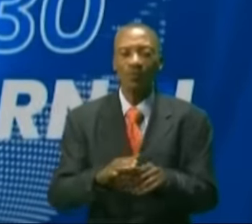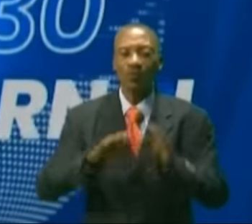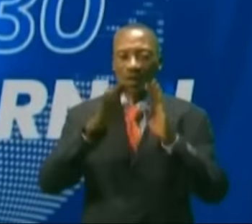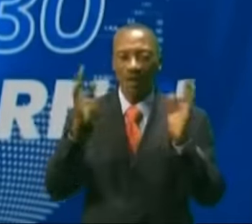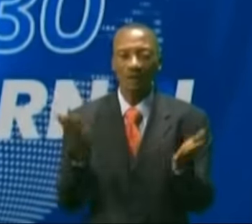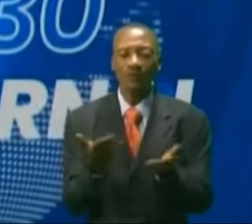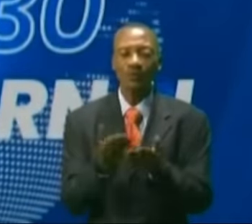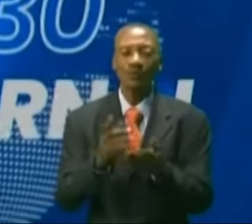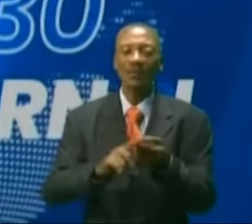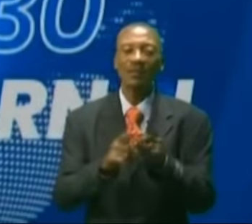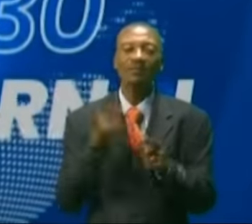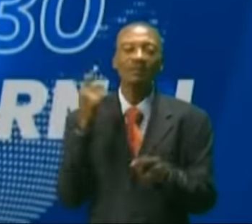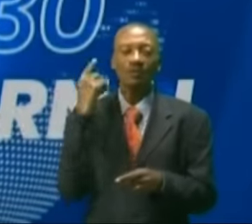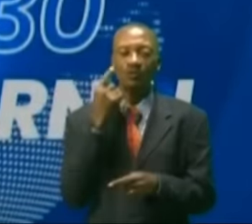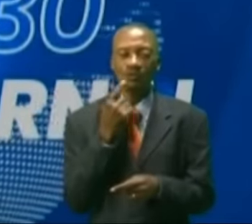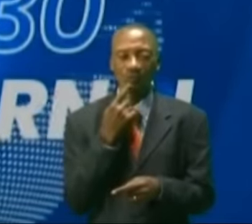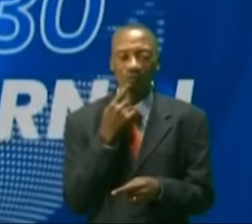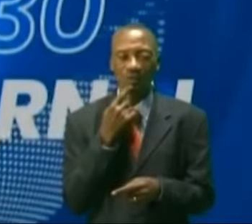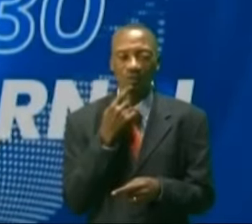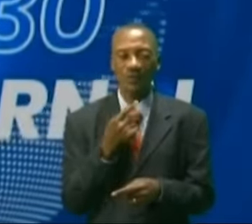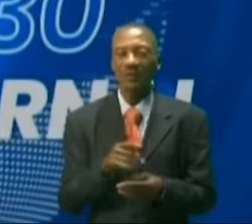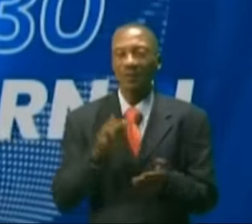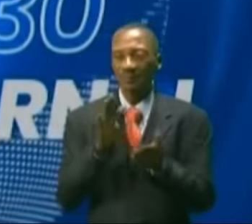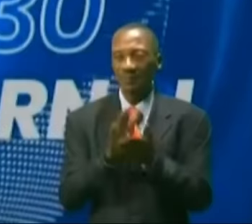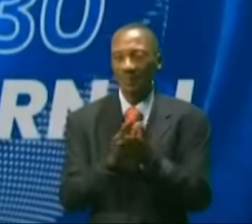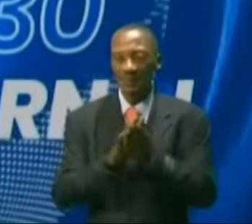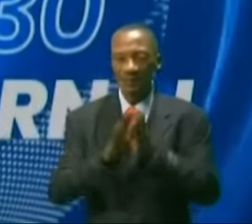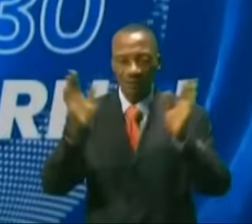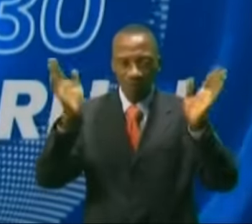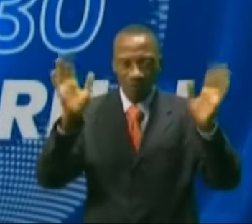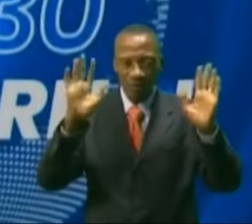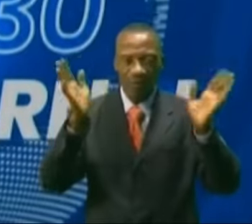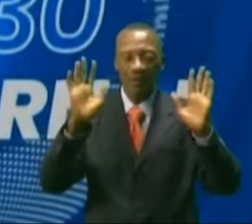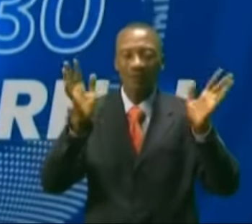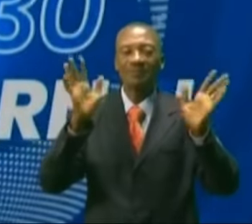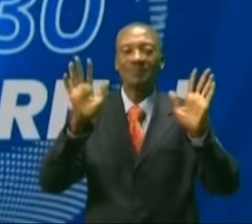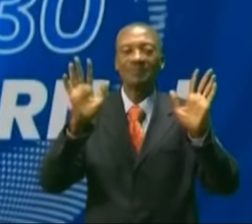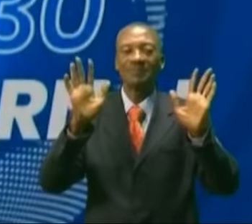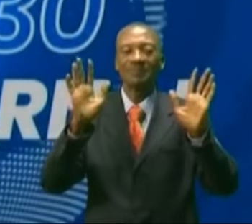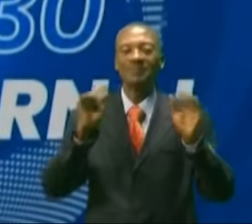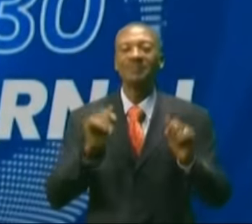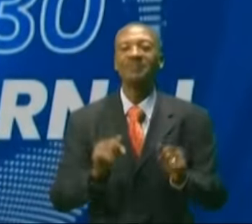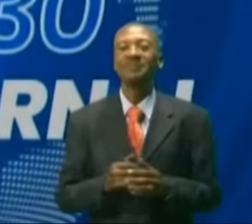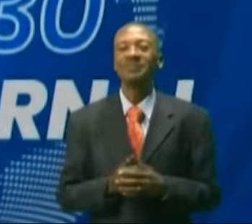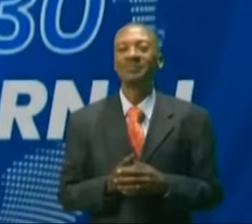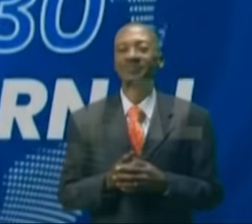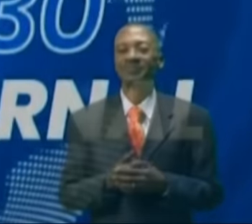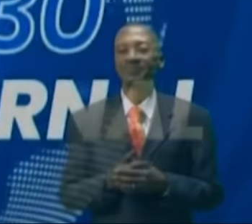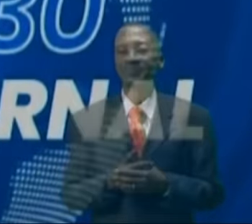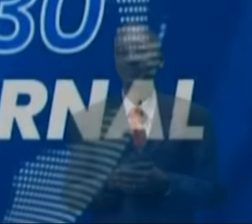rédaction. 19h, retrouvez Paulette Lomba. Quant à moi, je vous dis au revoir et